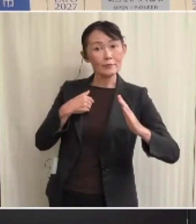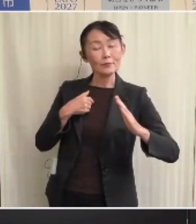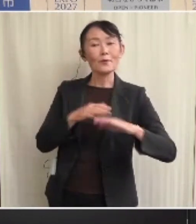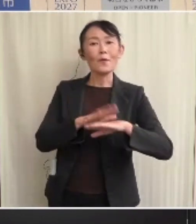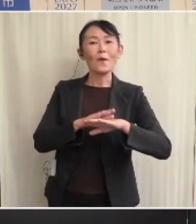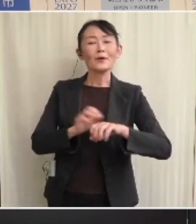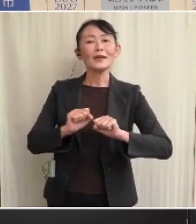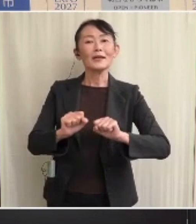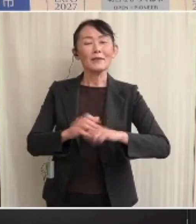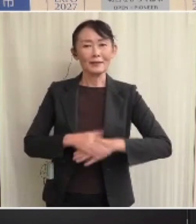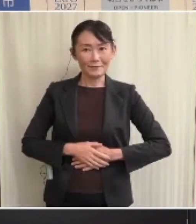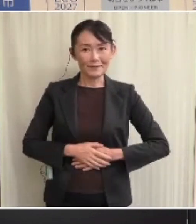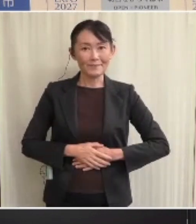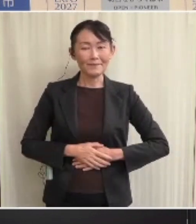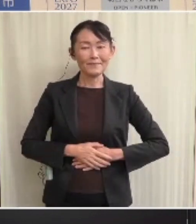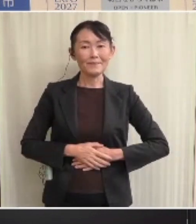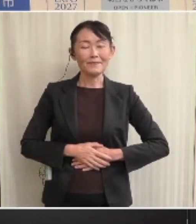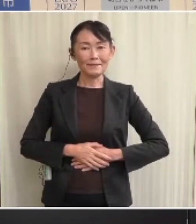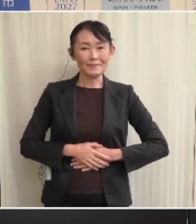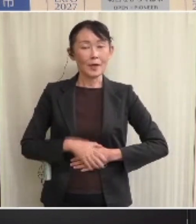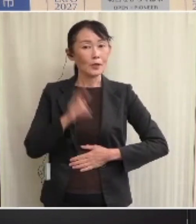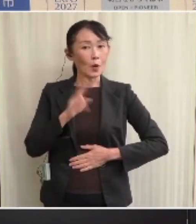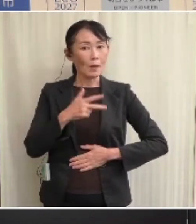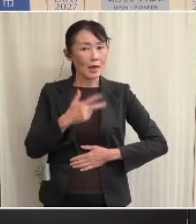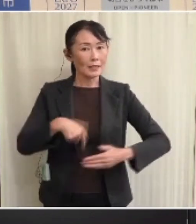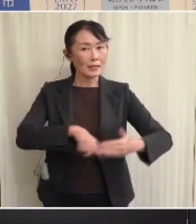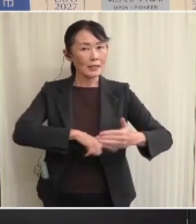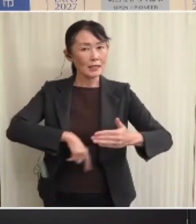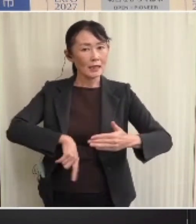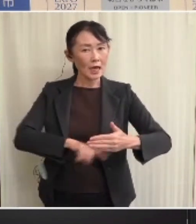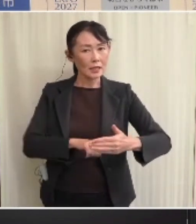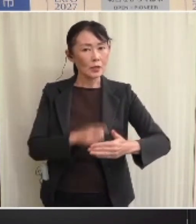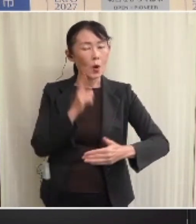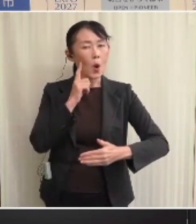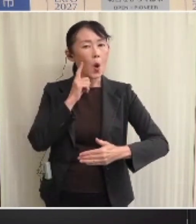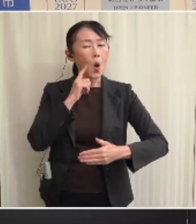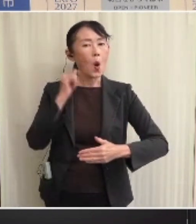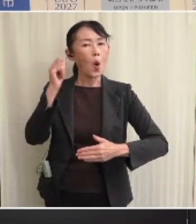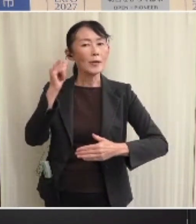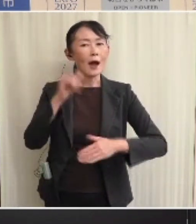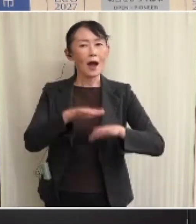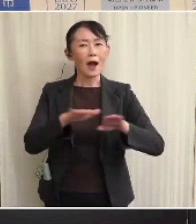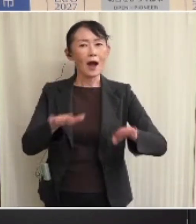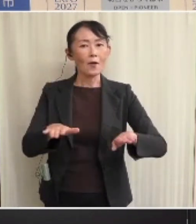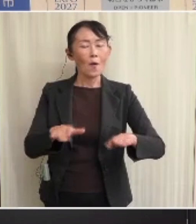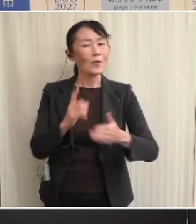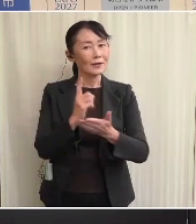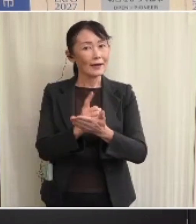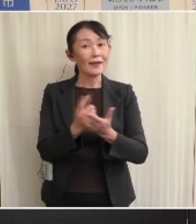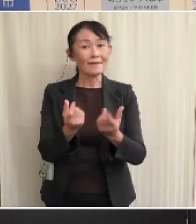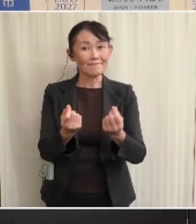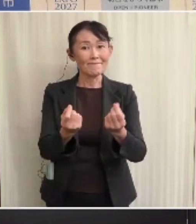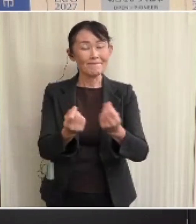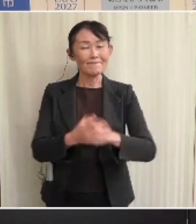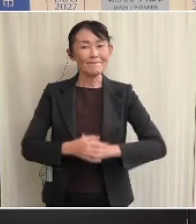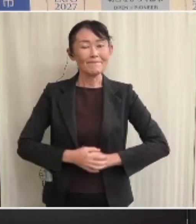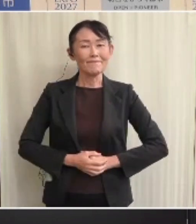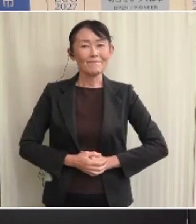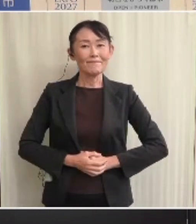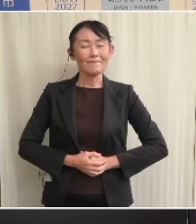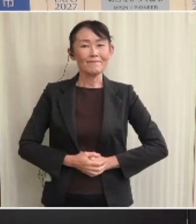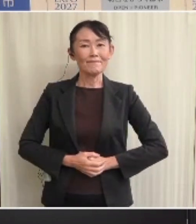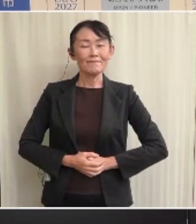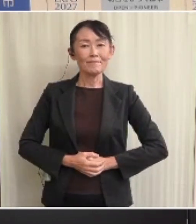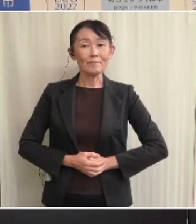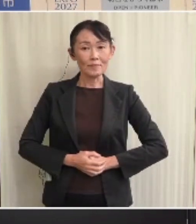の、親子に、限定をさせていただいて、行いたいというふうに考えております。